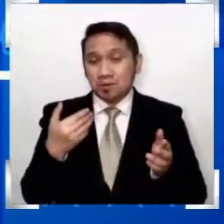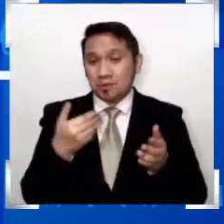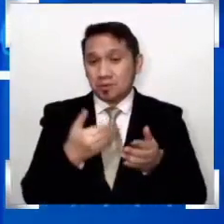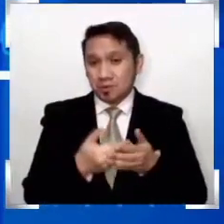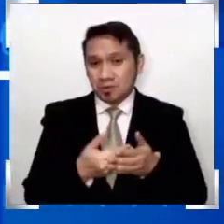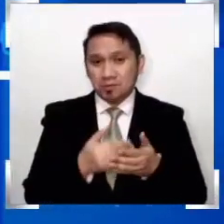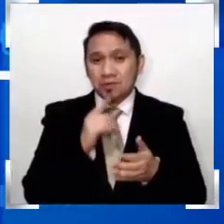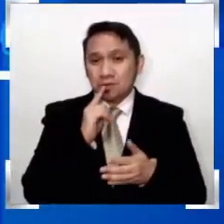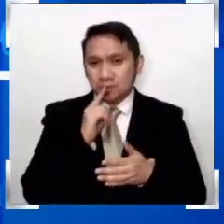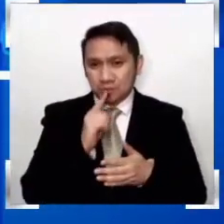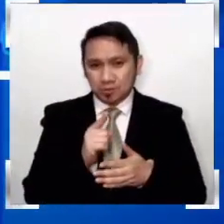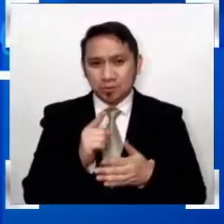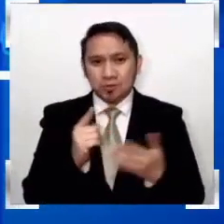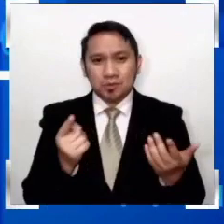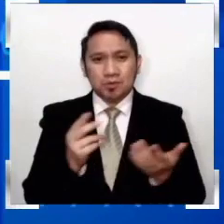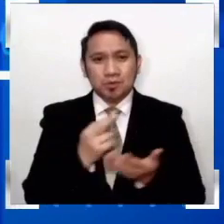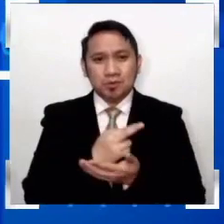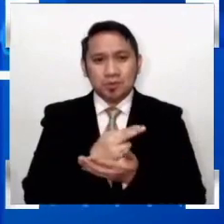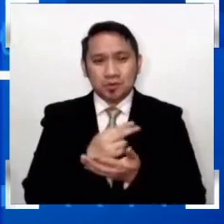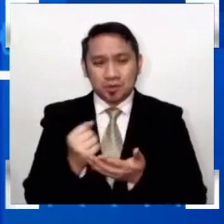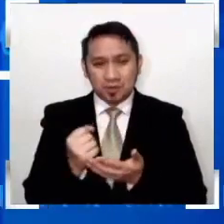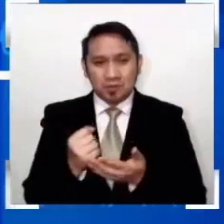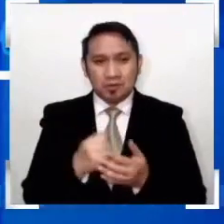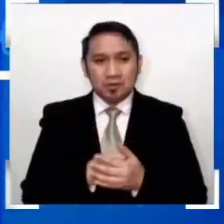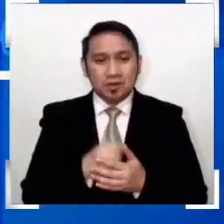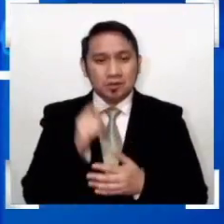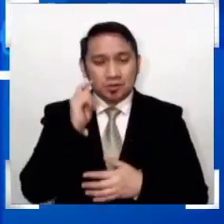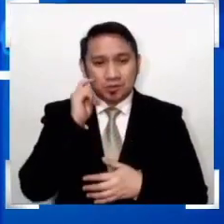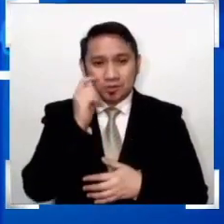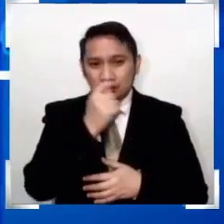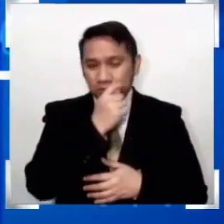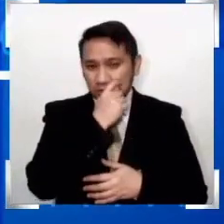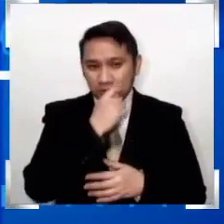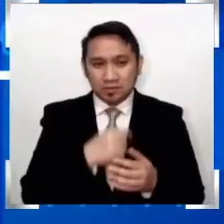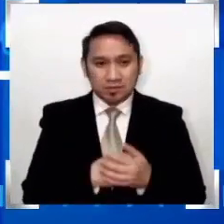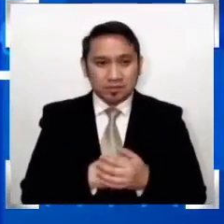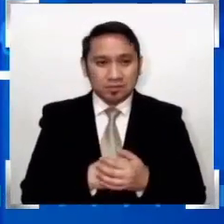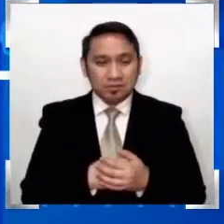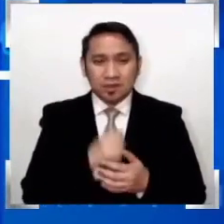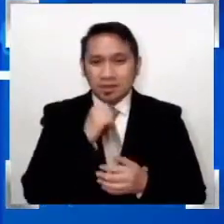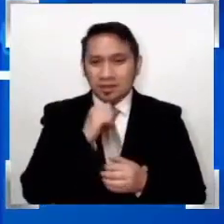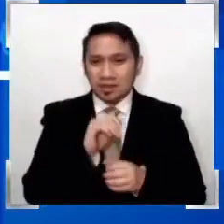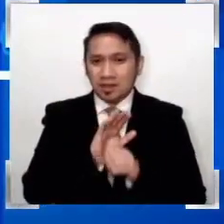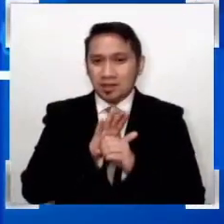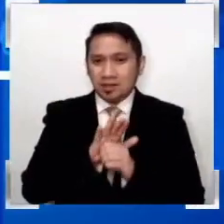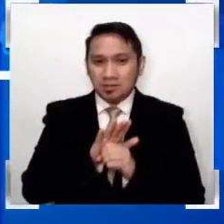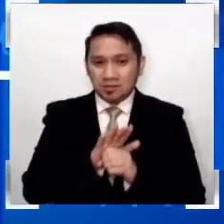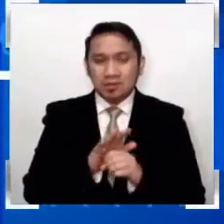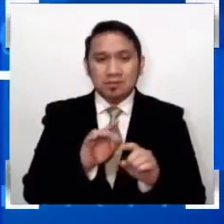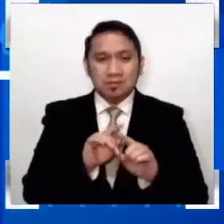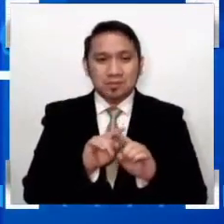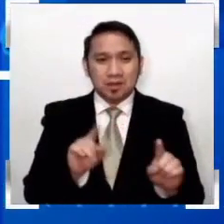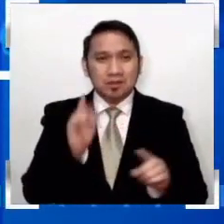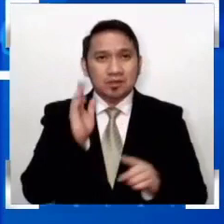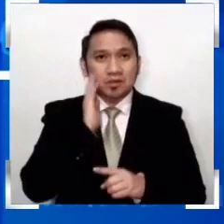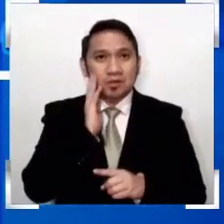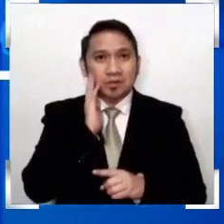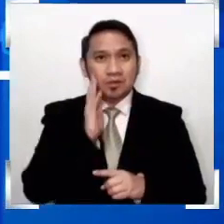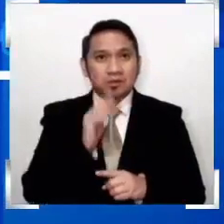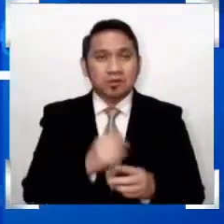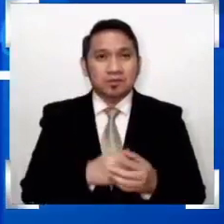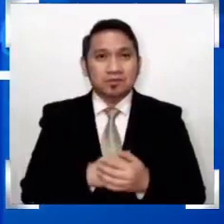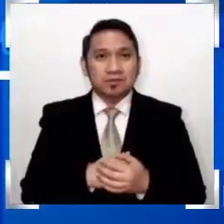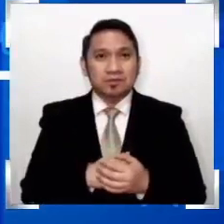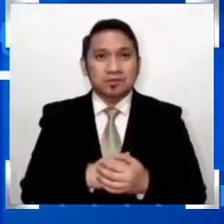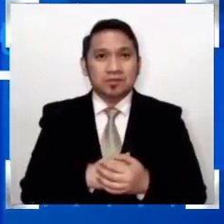life relationship as twins. Not naman pressure, but nahiya ako to work with my mom. Siyempre